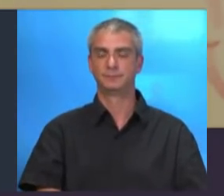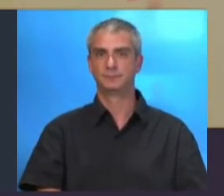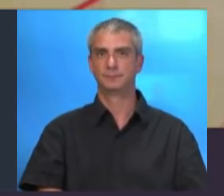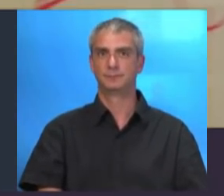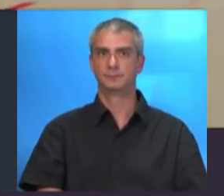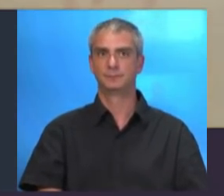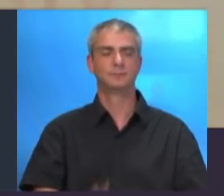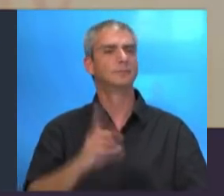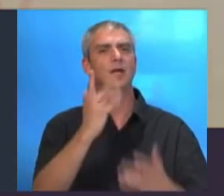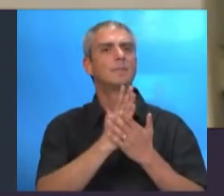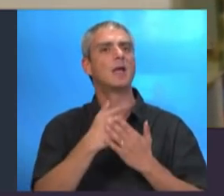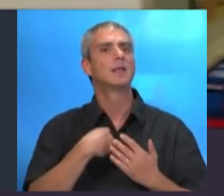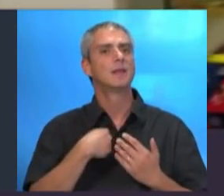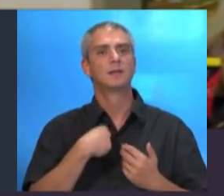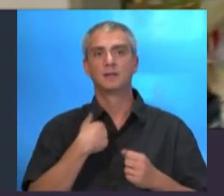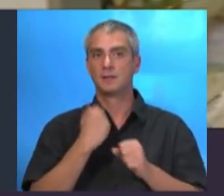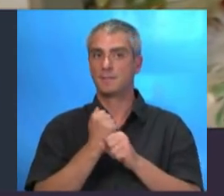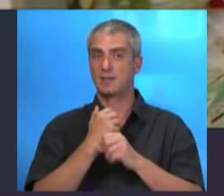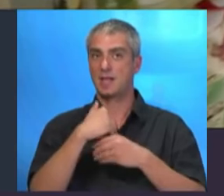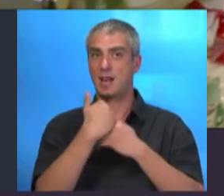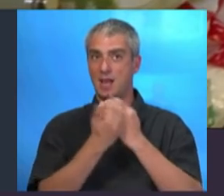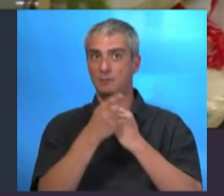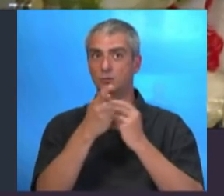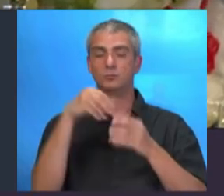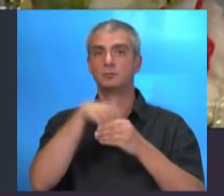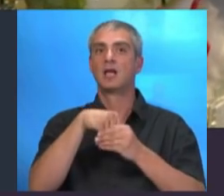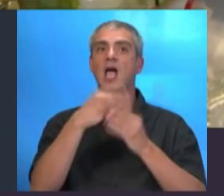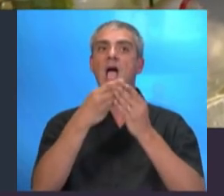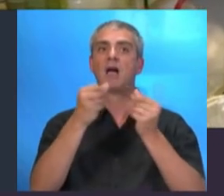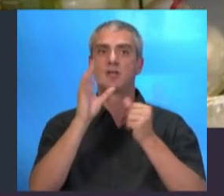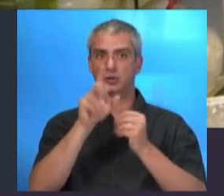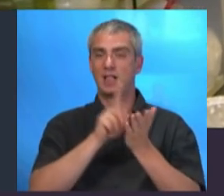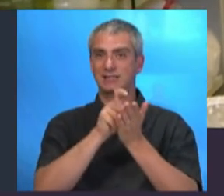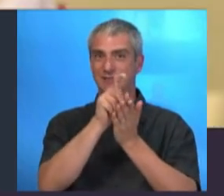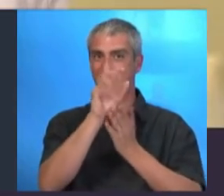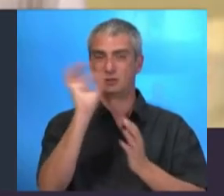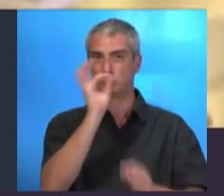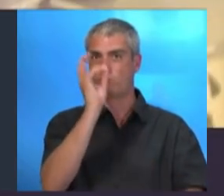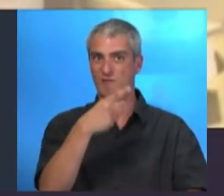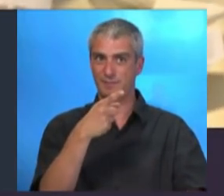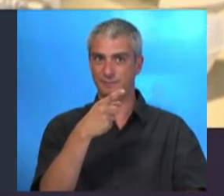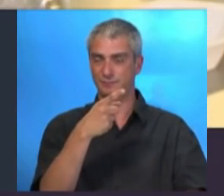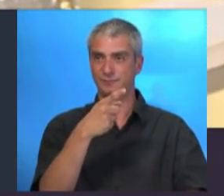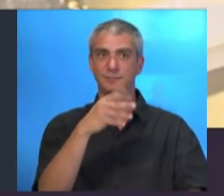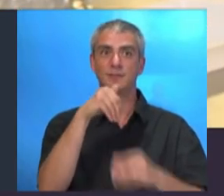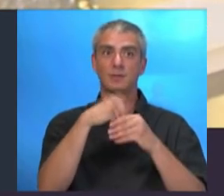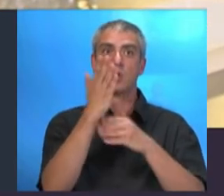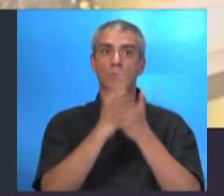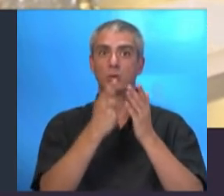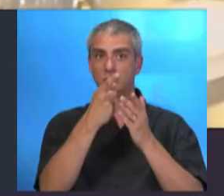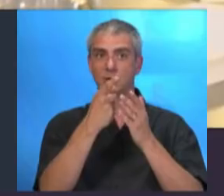קרן, מה את מכינה לנו? אני מכינה לחם שהוא מואשר באבקה מזחלים של זבובי פירות. בפרוסה אחת מהלחם